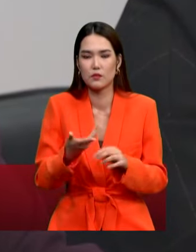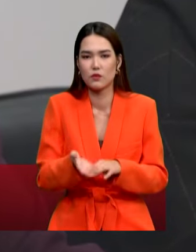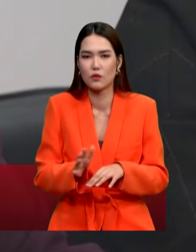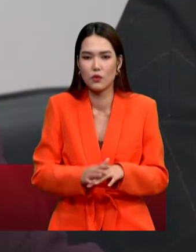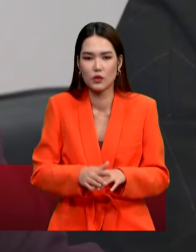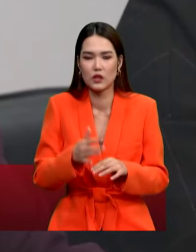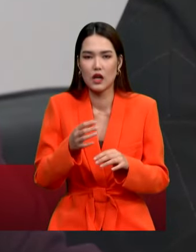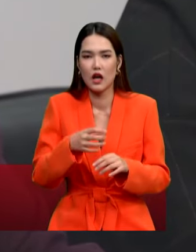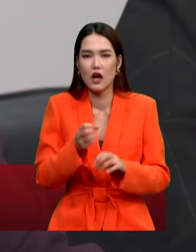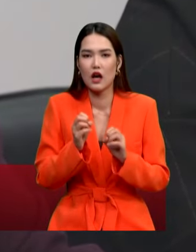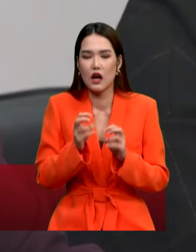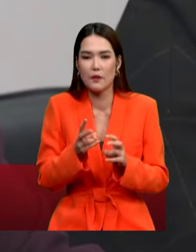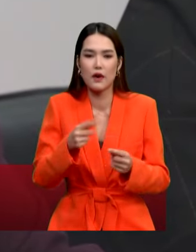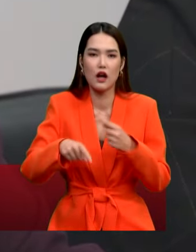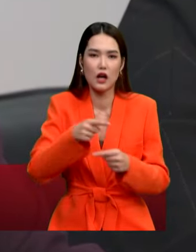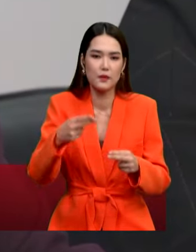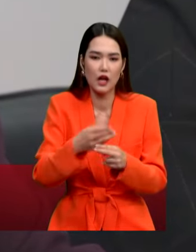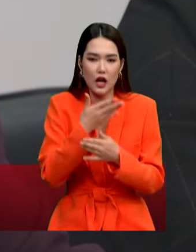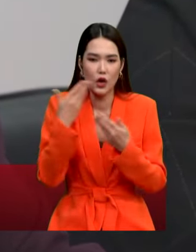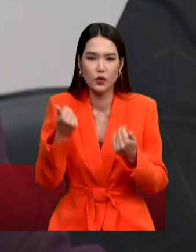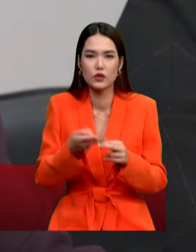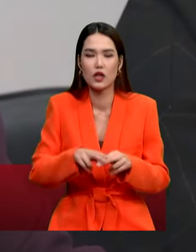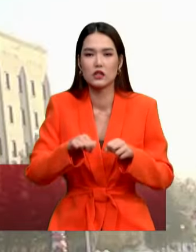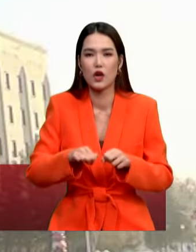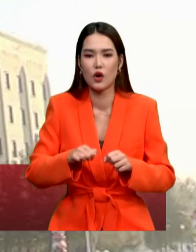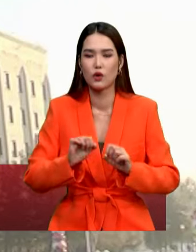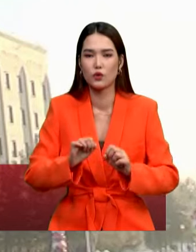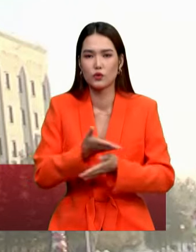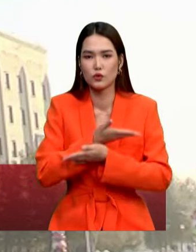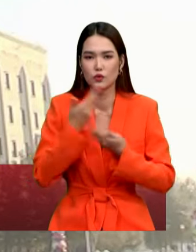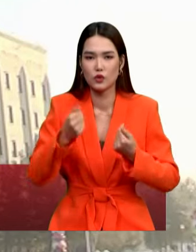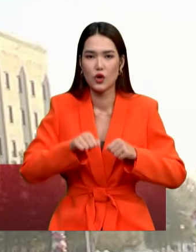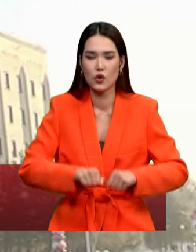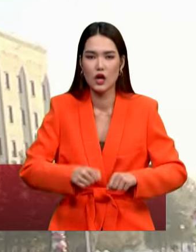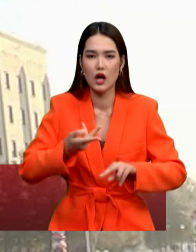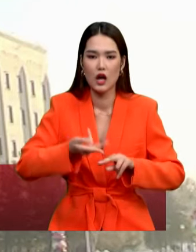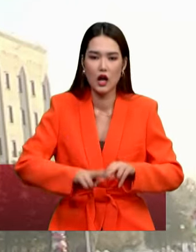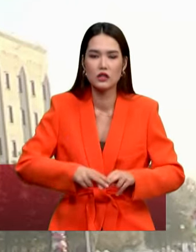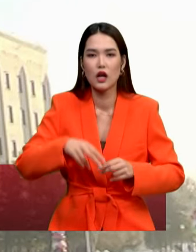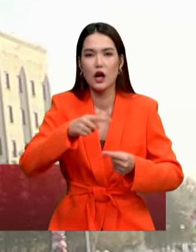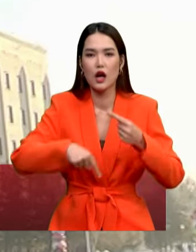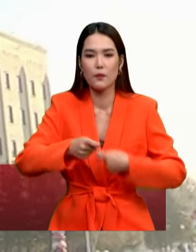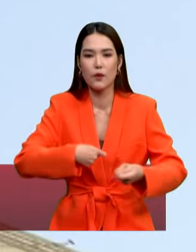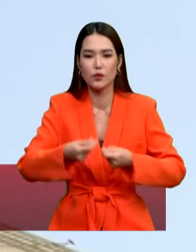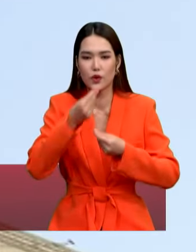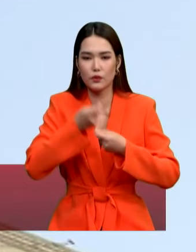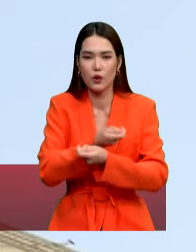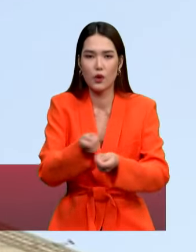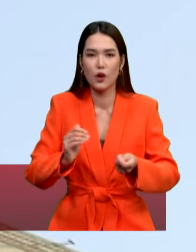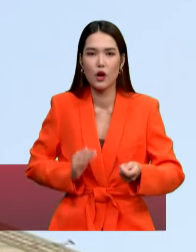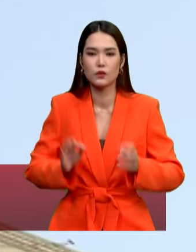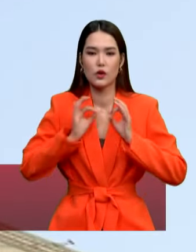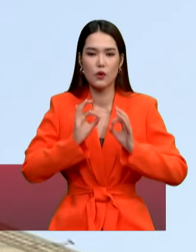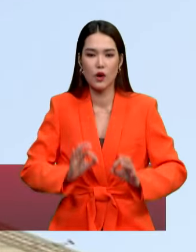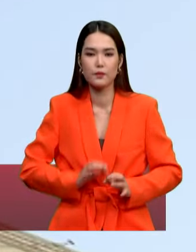ғана кәсіпкерлікке қойған кедергі емес, тосқауыл қою дер едім. Республикалық бөлшек сауда және қоғамдық тамақтану қауымдастығы